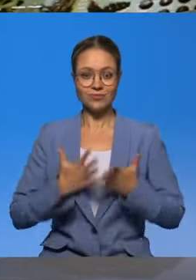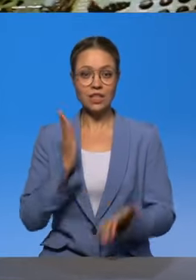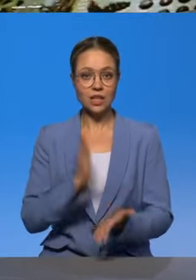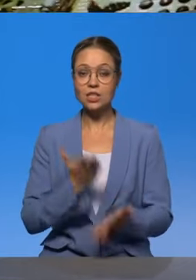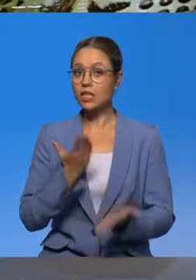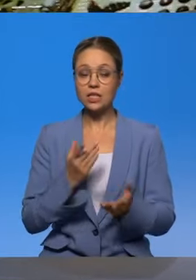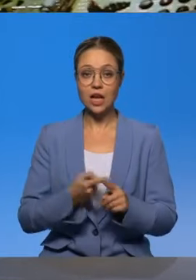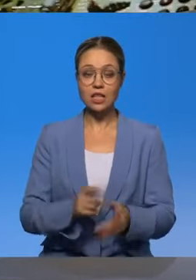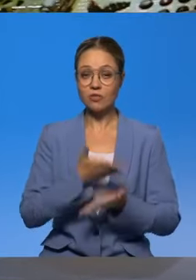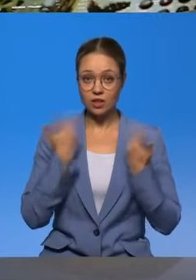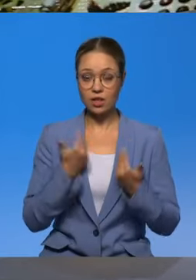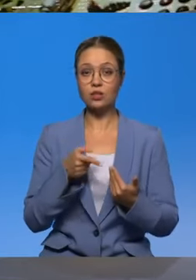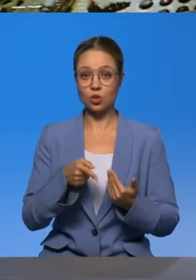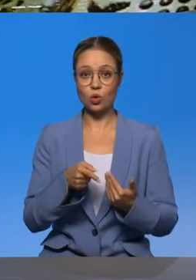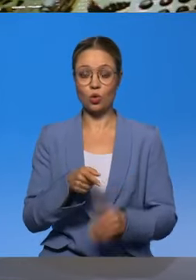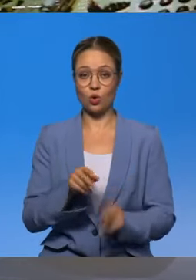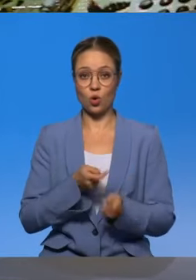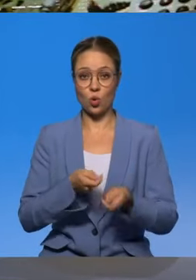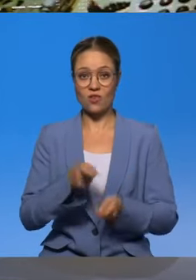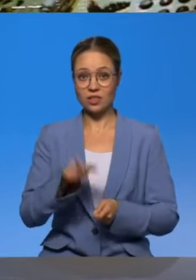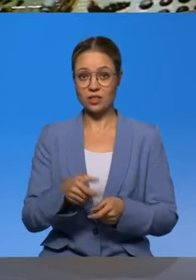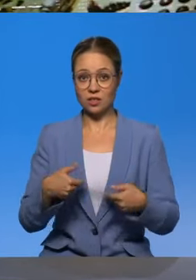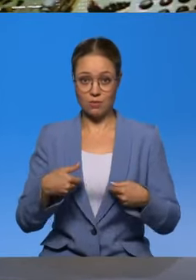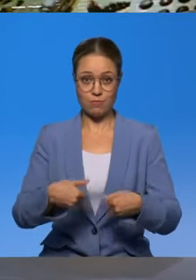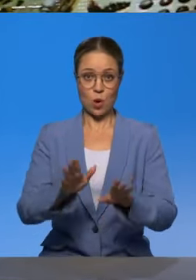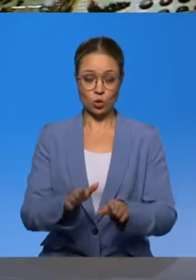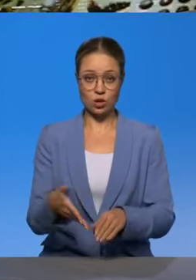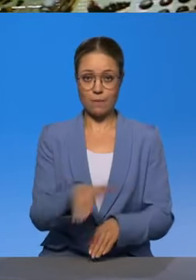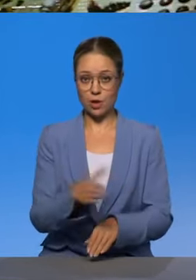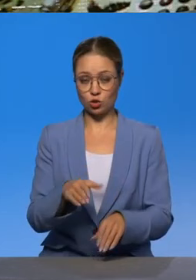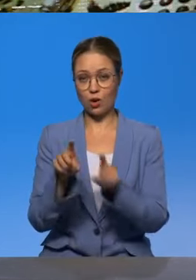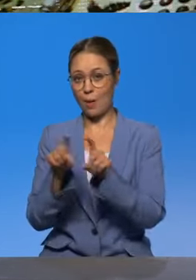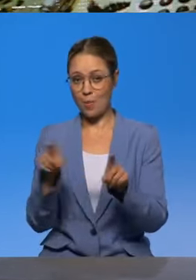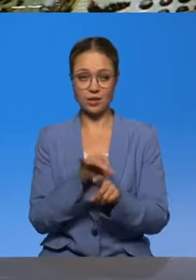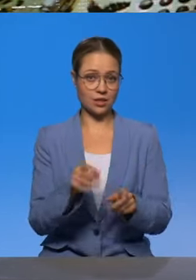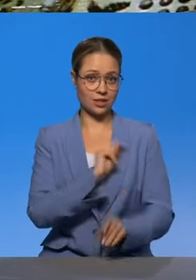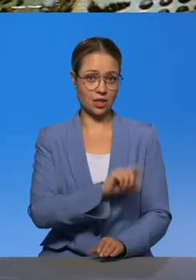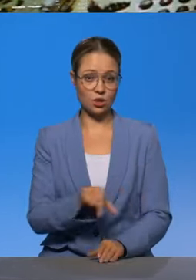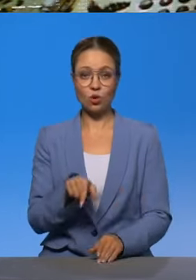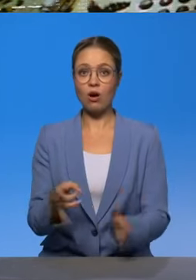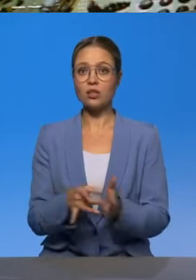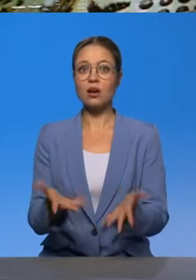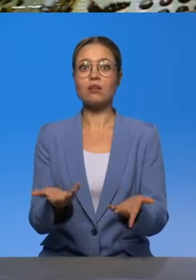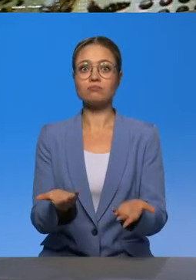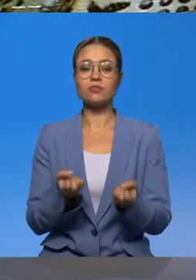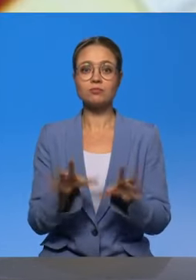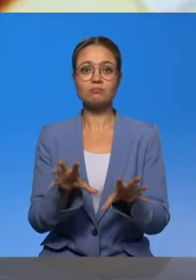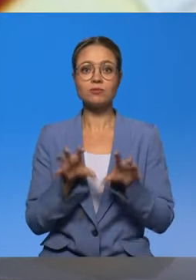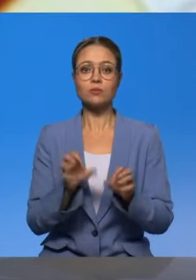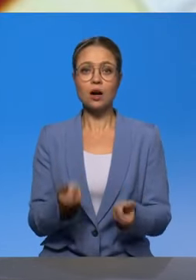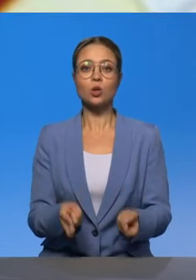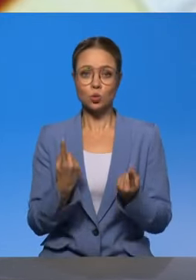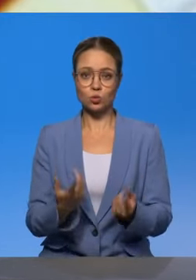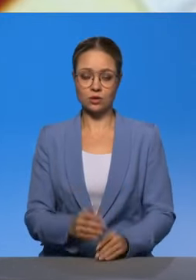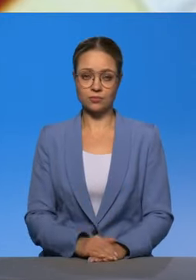его бросили, получается, между компанией и между сотрудниками, то, конечно, энергию ему иногда брать неоткуда. Потому